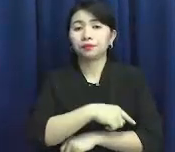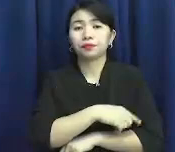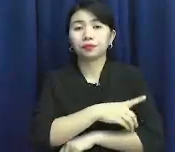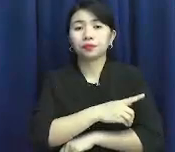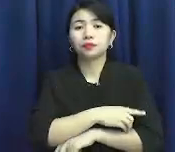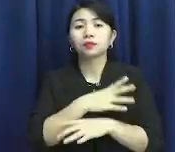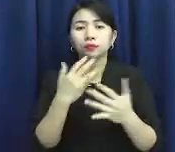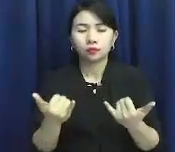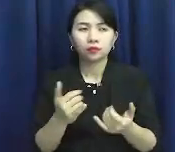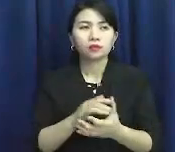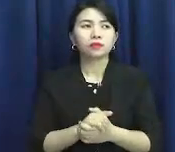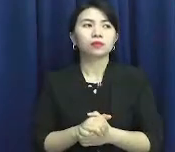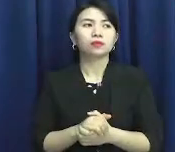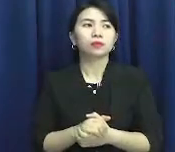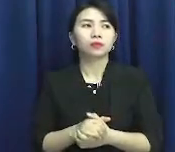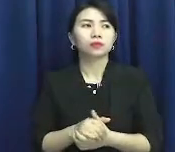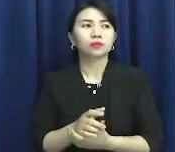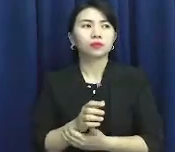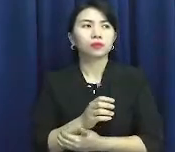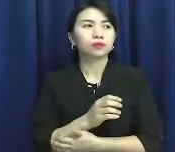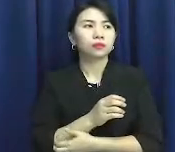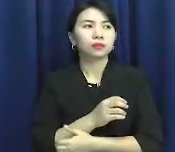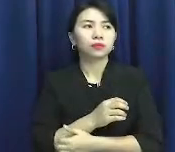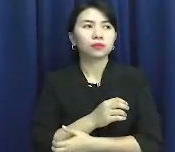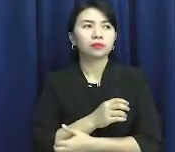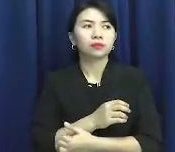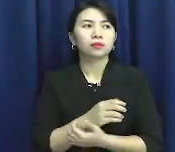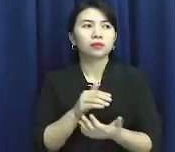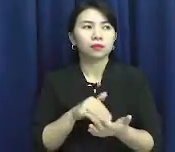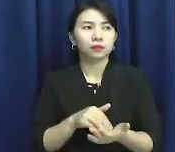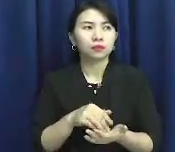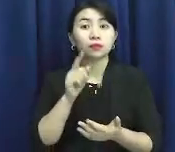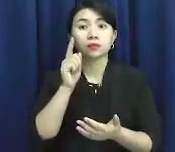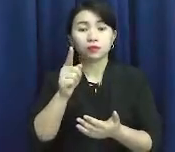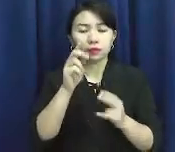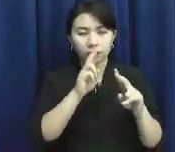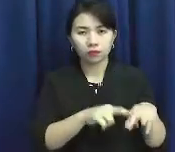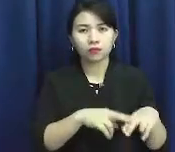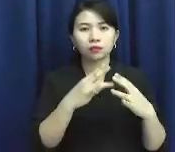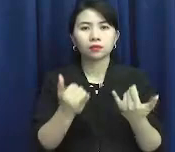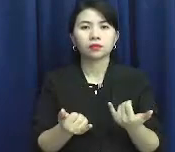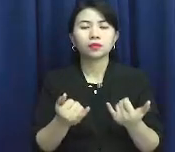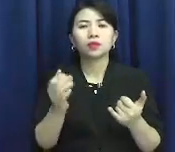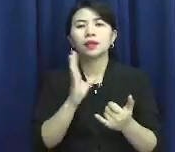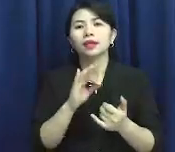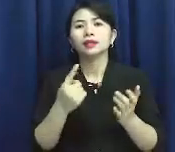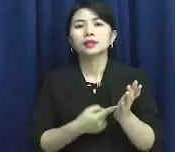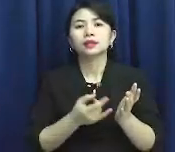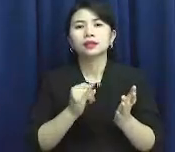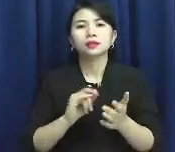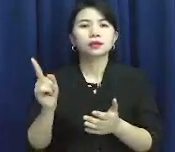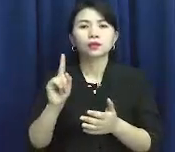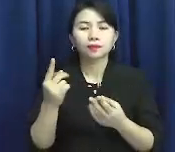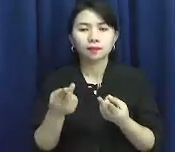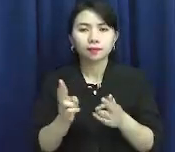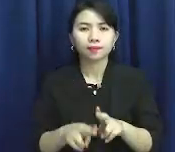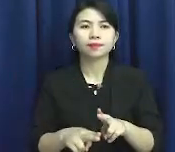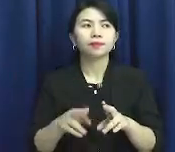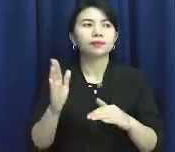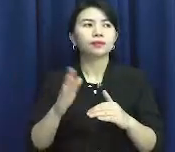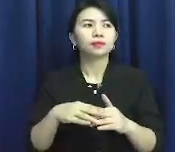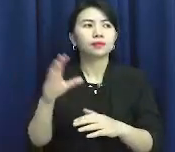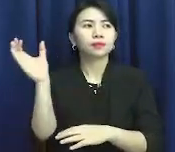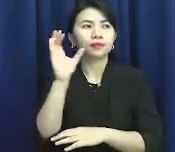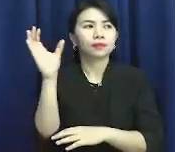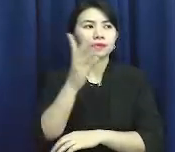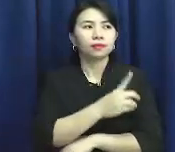chill. Upo ka muna. Upo ka muna saglit. Okay, eto ang mga common na nangyayari during Christmas season.